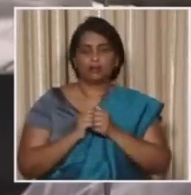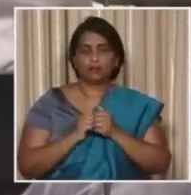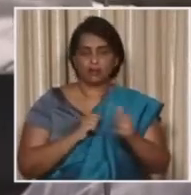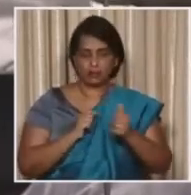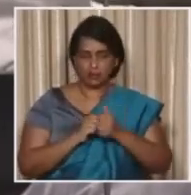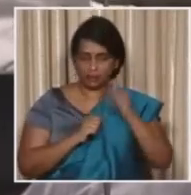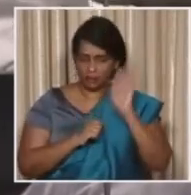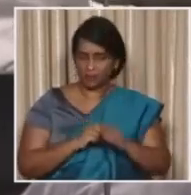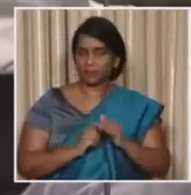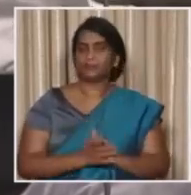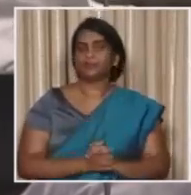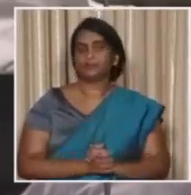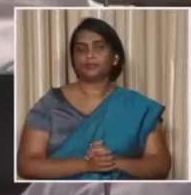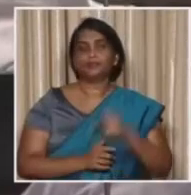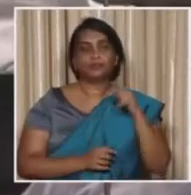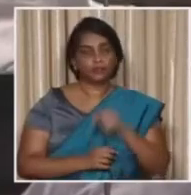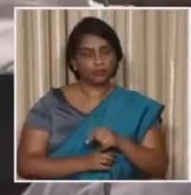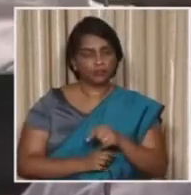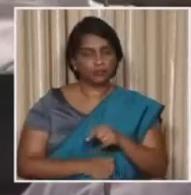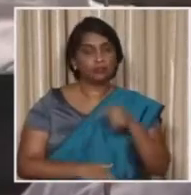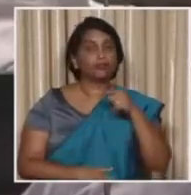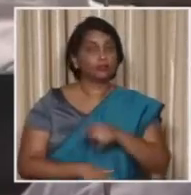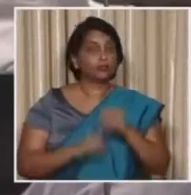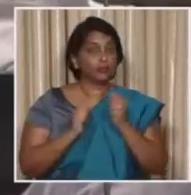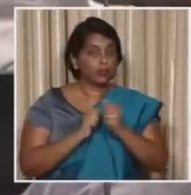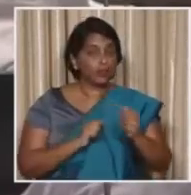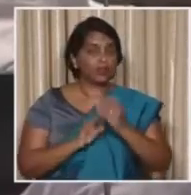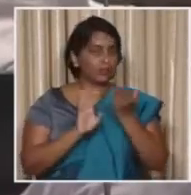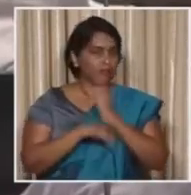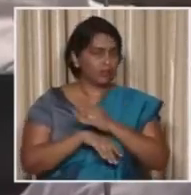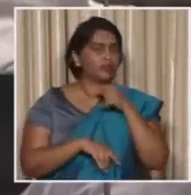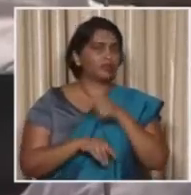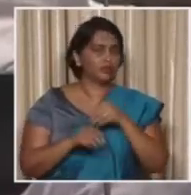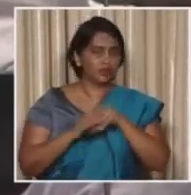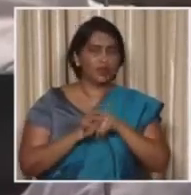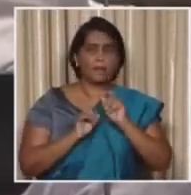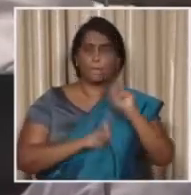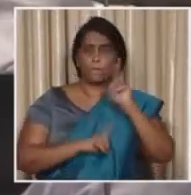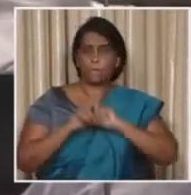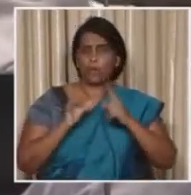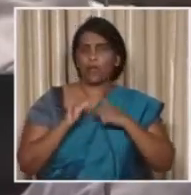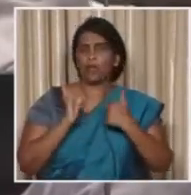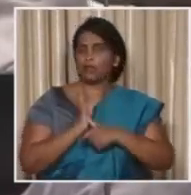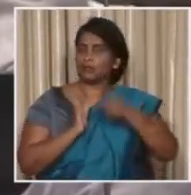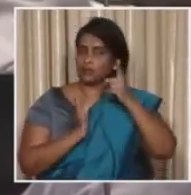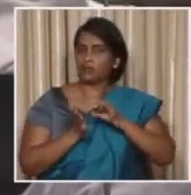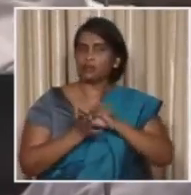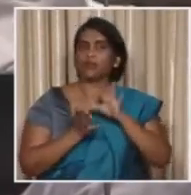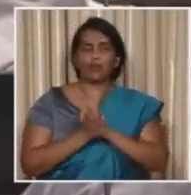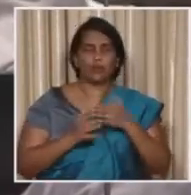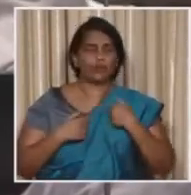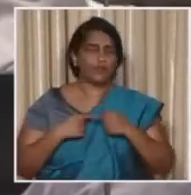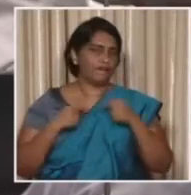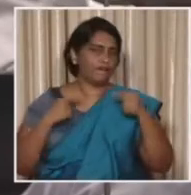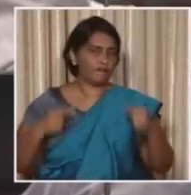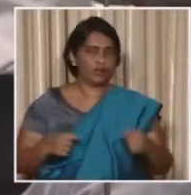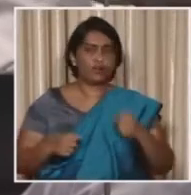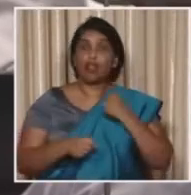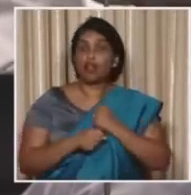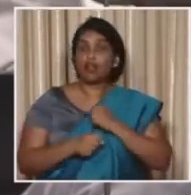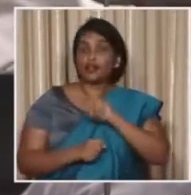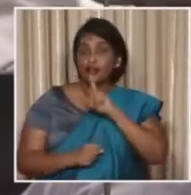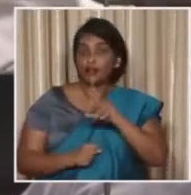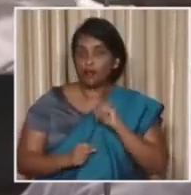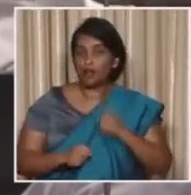මෙතන සිද්ධ වෙන්නේ. දැන් මෙතනදී මේක කරනකොට පහුගිය කාලේ මේක මේ පාර්ලිමේන්තුවේ පනත සම්මත වෙනකොට අපේට විරුද්ධ වුණා. ආණ්ඩුව මොකද්ද